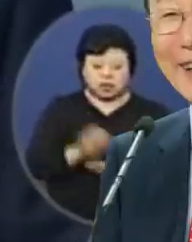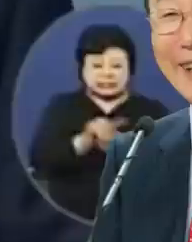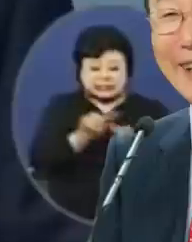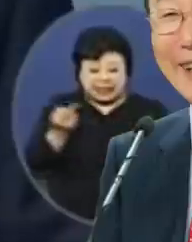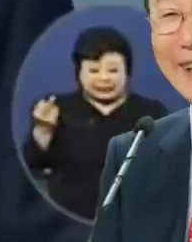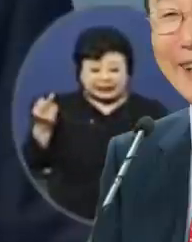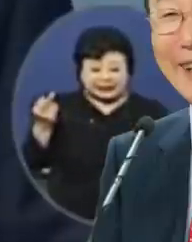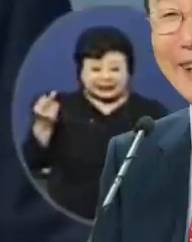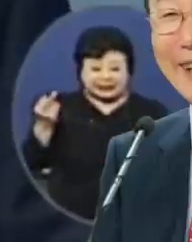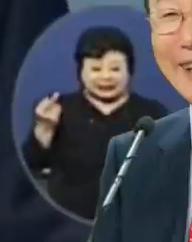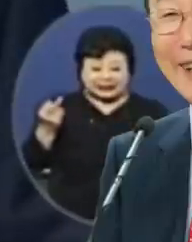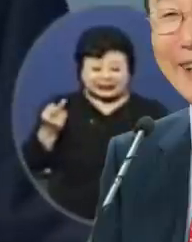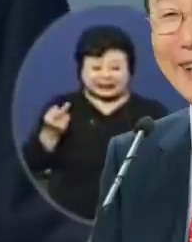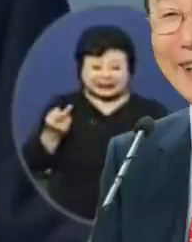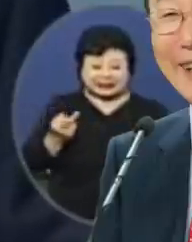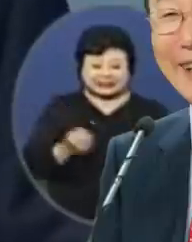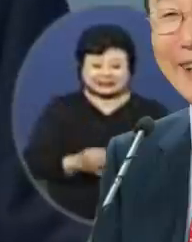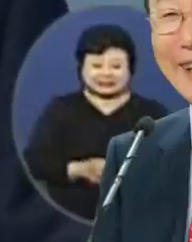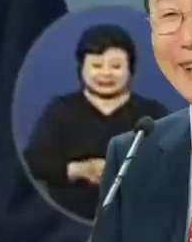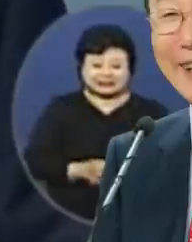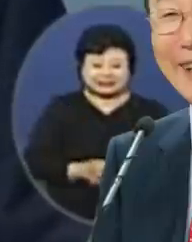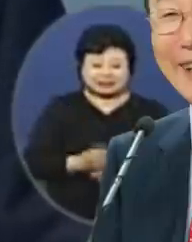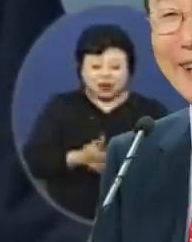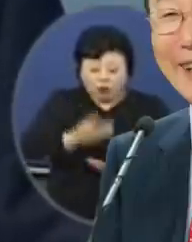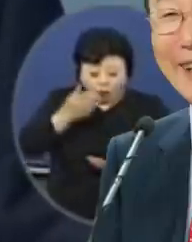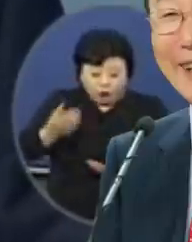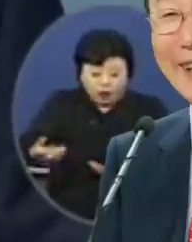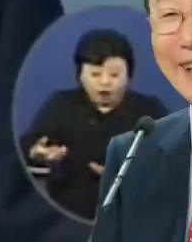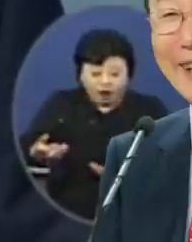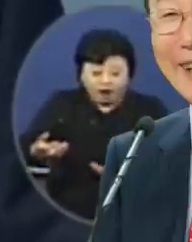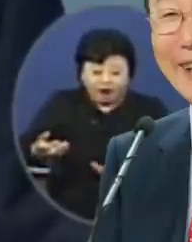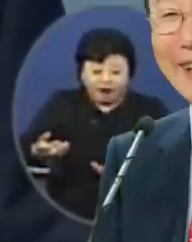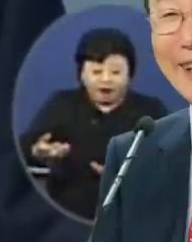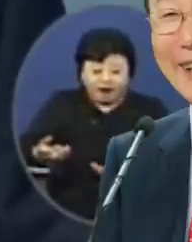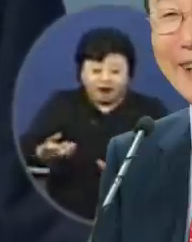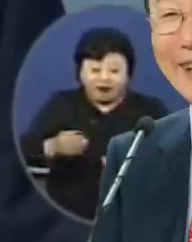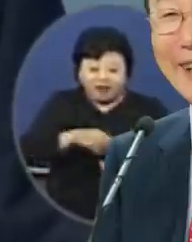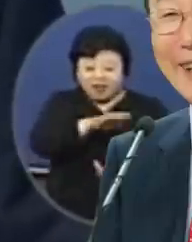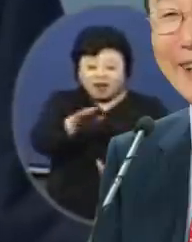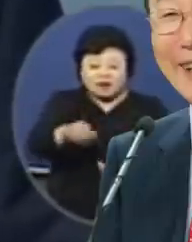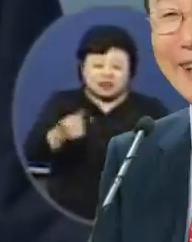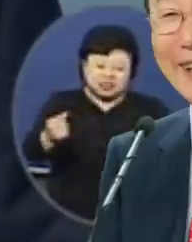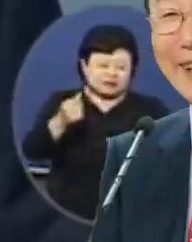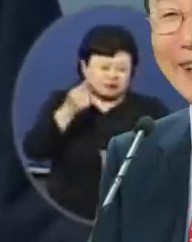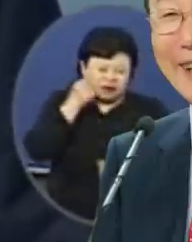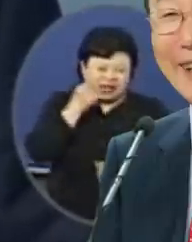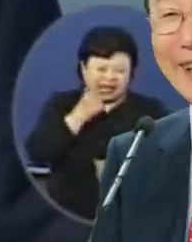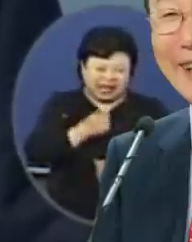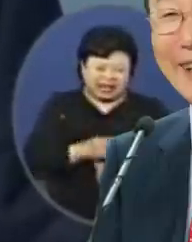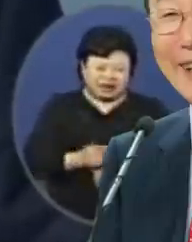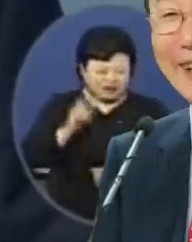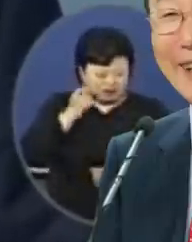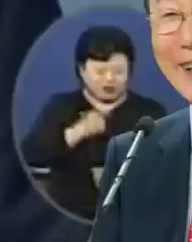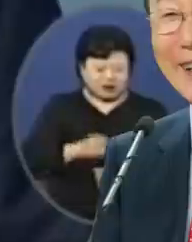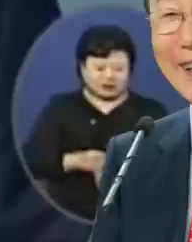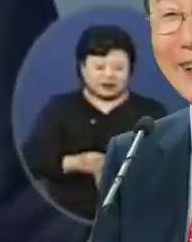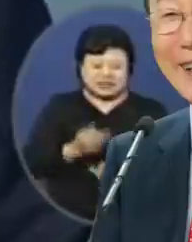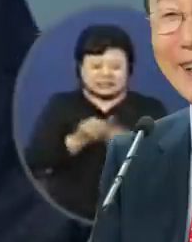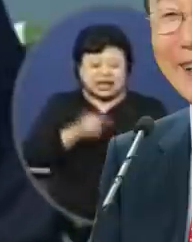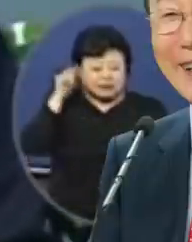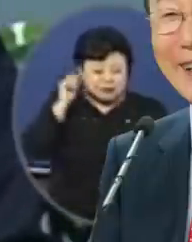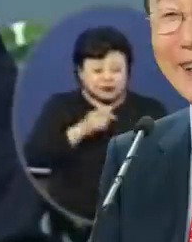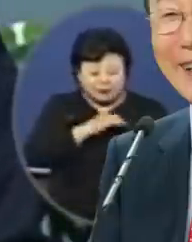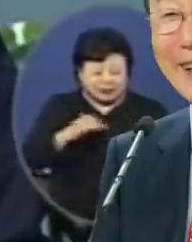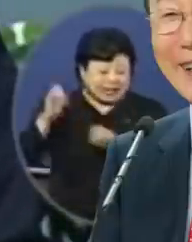산입니다. 여러분 태산을 옮겨가라고 할 것은 여러분 힘으로 안 되죠. 불도저가 있어도 안 될 것인데 이 산들을 명하여